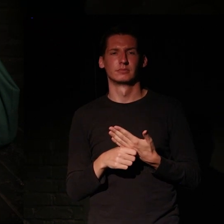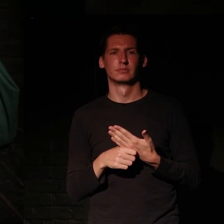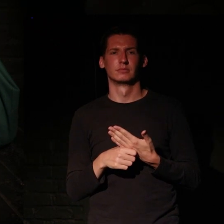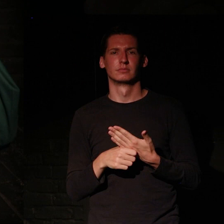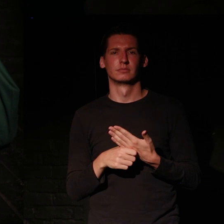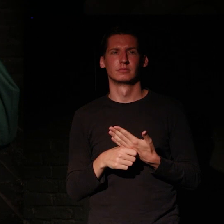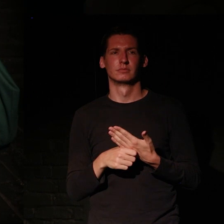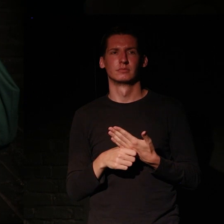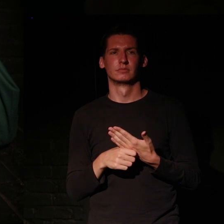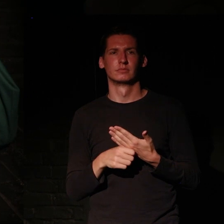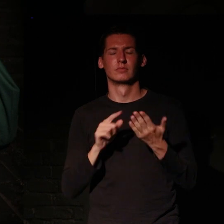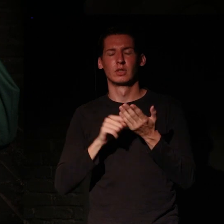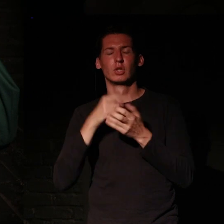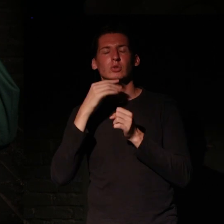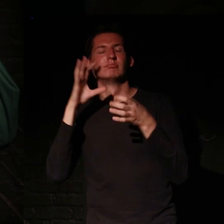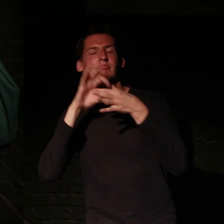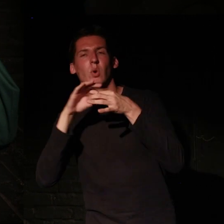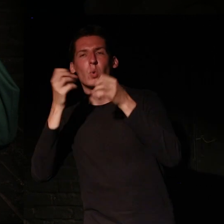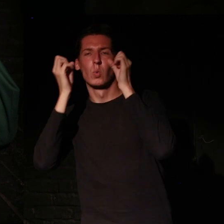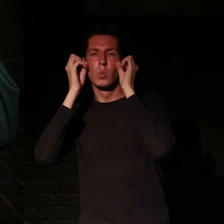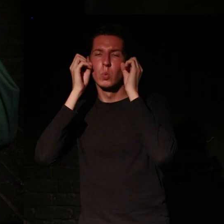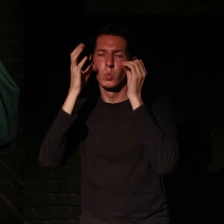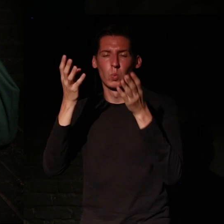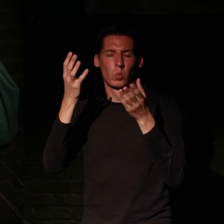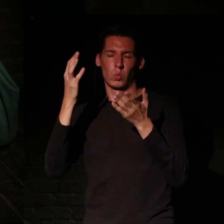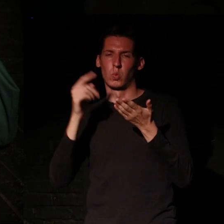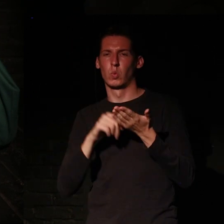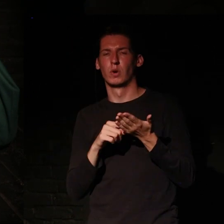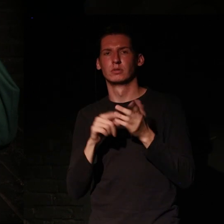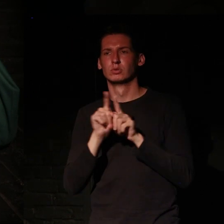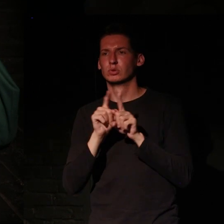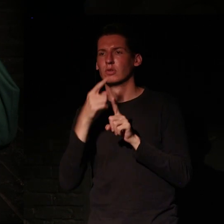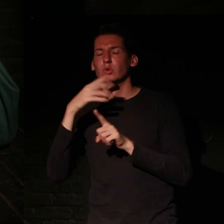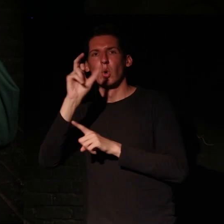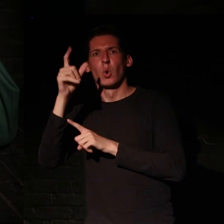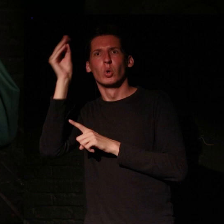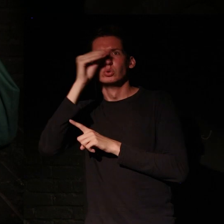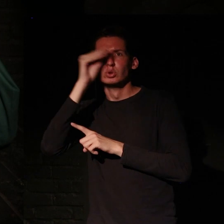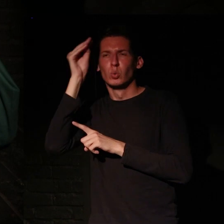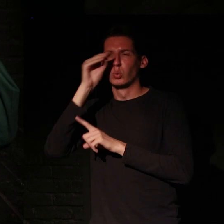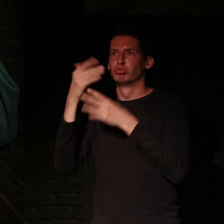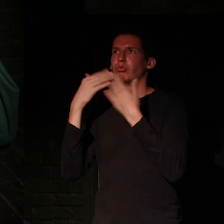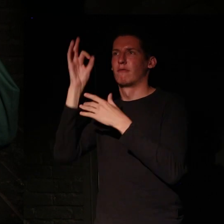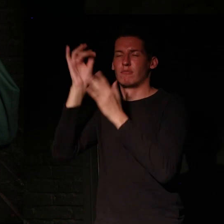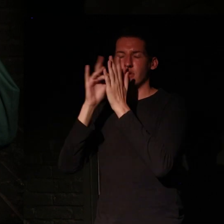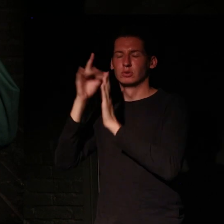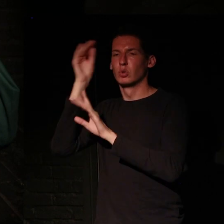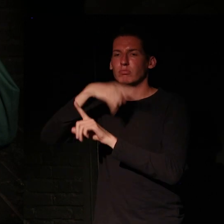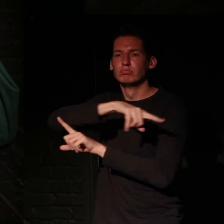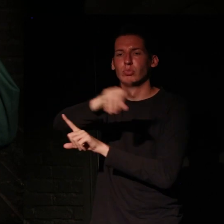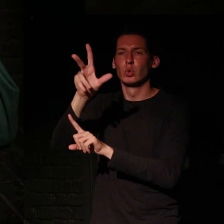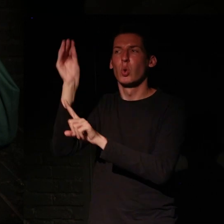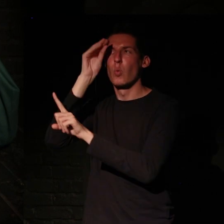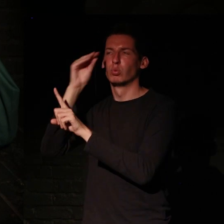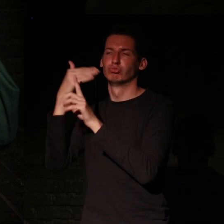pewnych transpozycji kulturowych, tak, tego ucznia, umiłowanego ucznia przedstawiamy jako tego najmłodszego